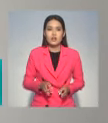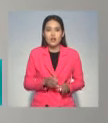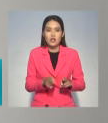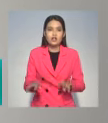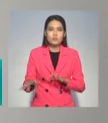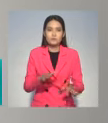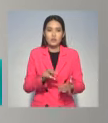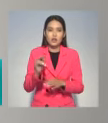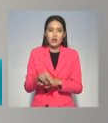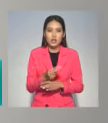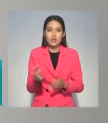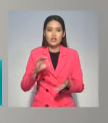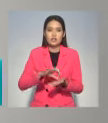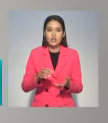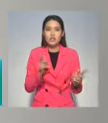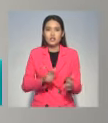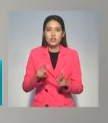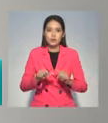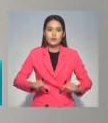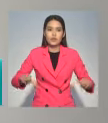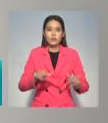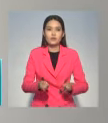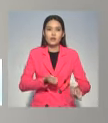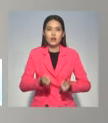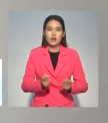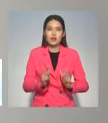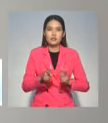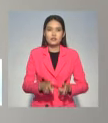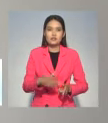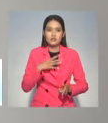бұзушылық белгілері бойынша Талғар ауданы полиция басқармасында тіркелді.